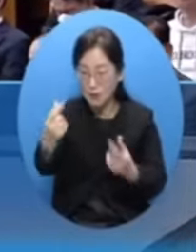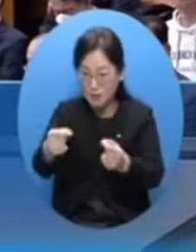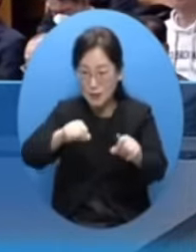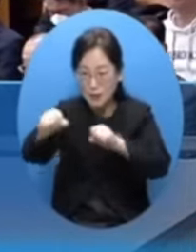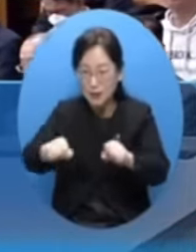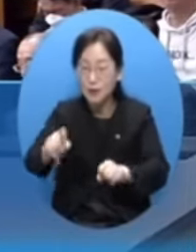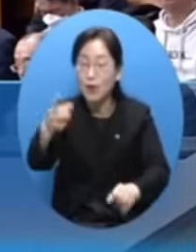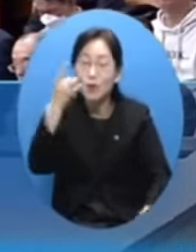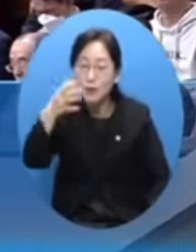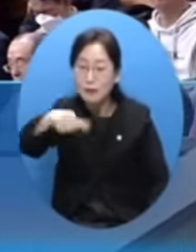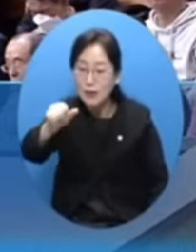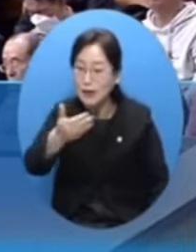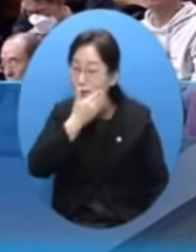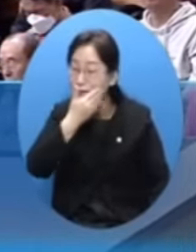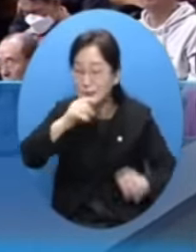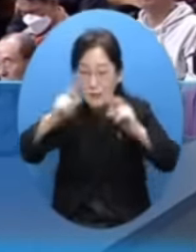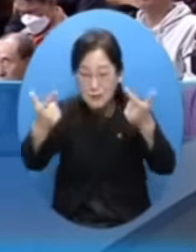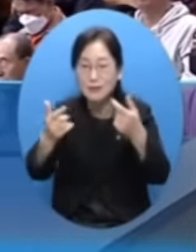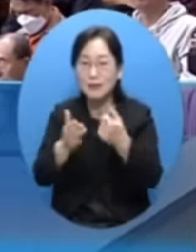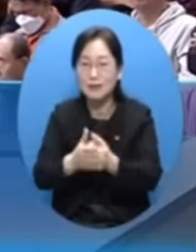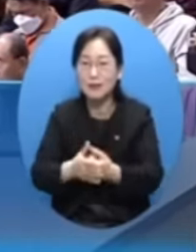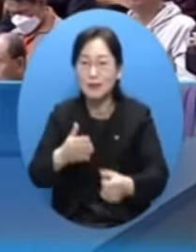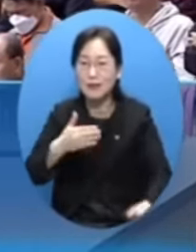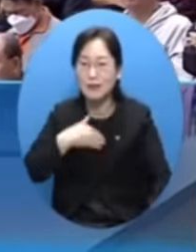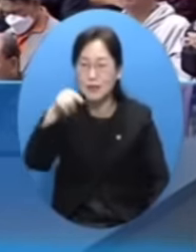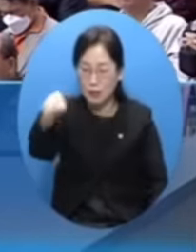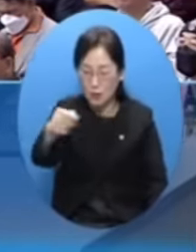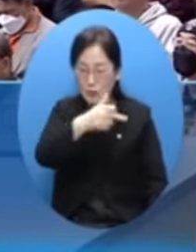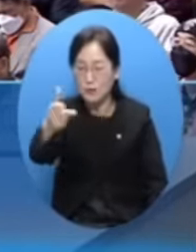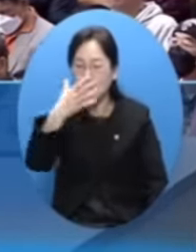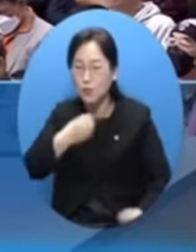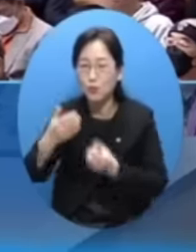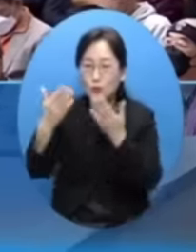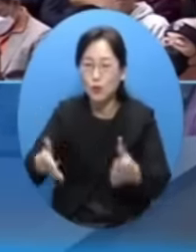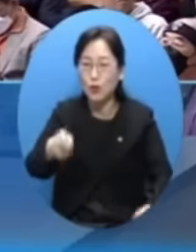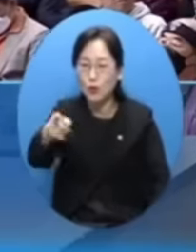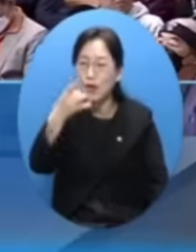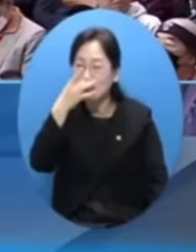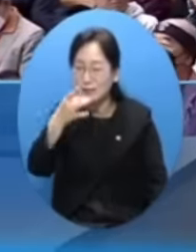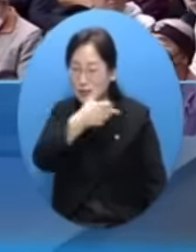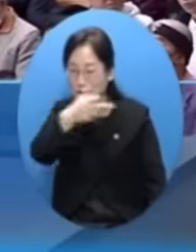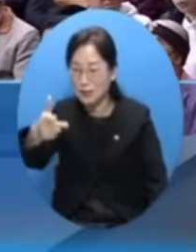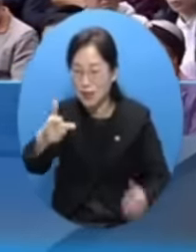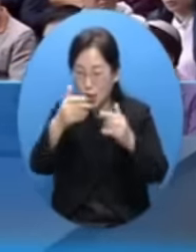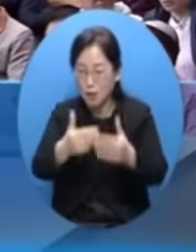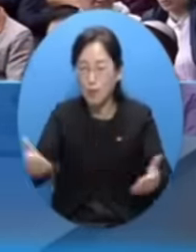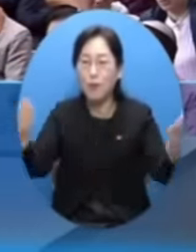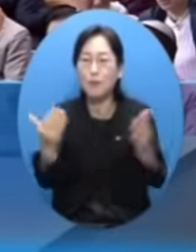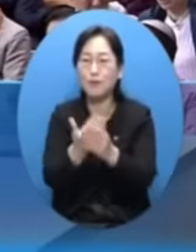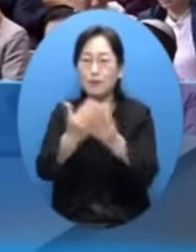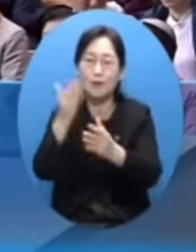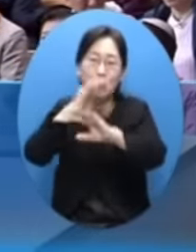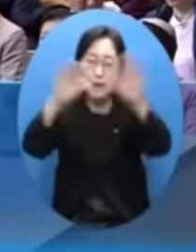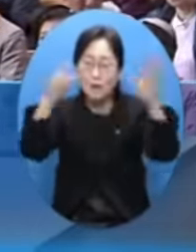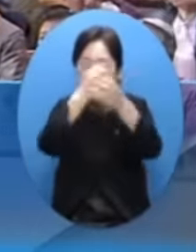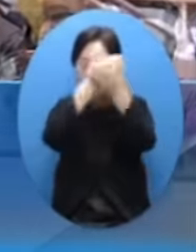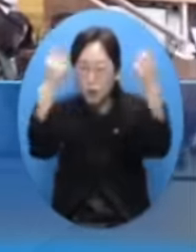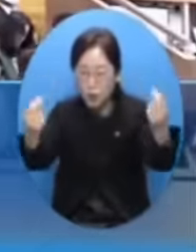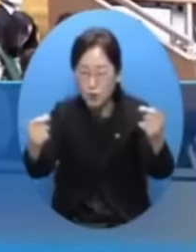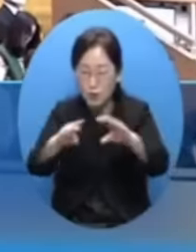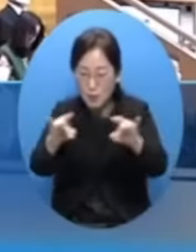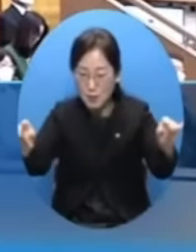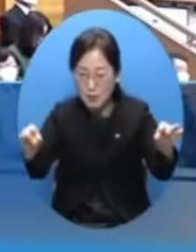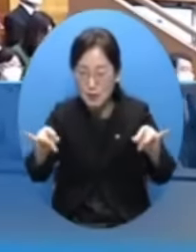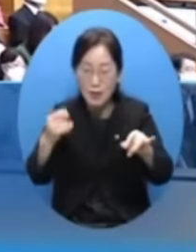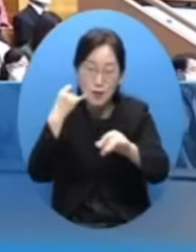내 독자도 아끼지 아니하였은즉 내가 내게 큰 복을 주고 내 씨가 크게 번성하여 하늘의 별과 같고 바닷가의 모래와 같게